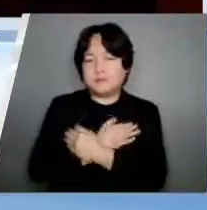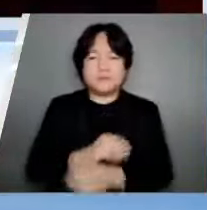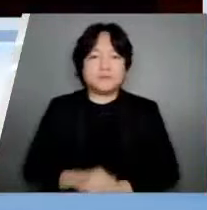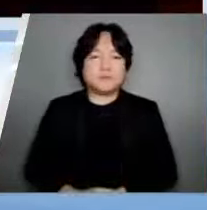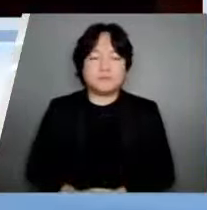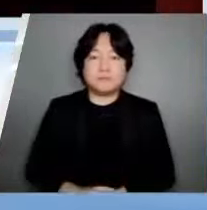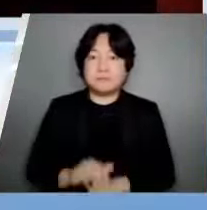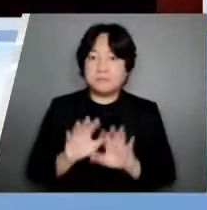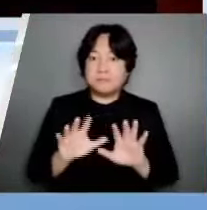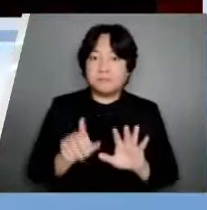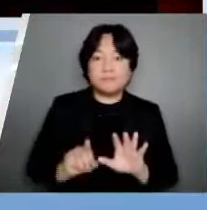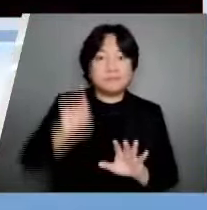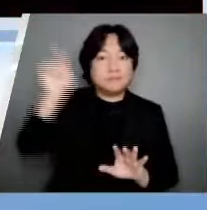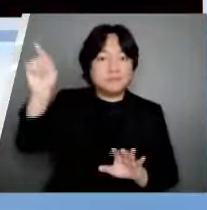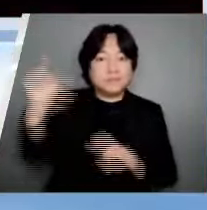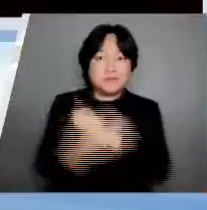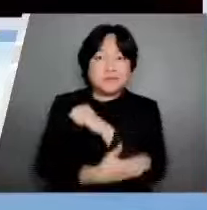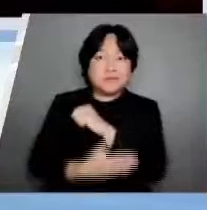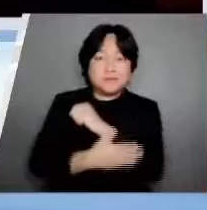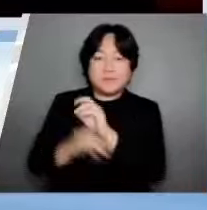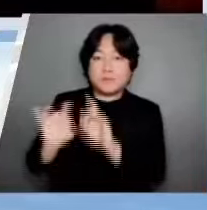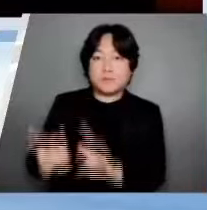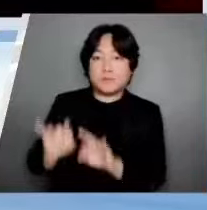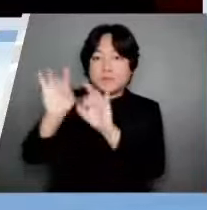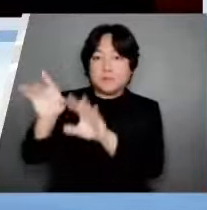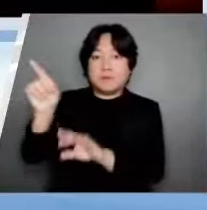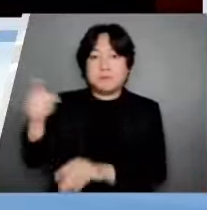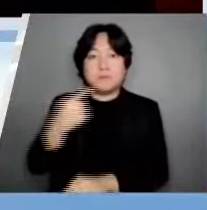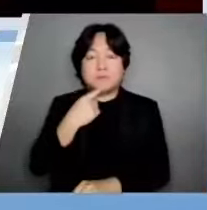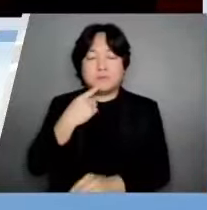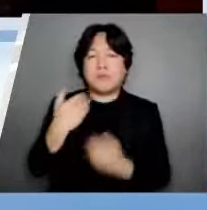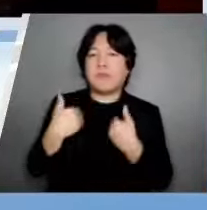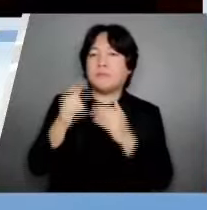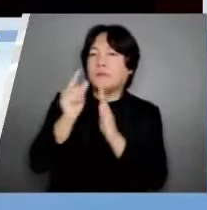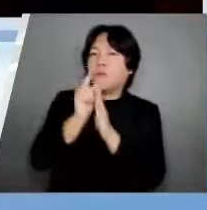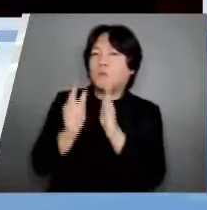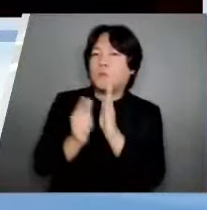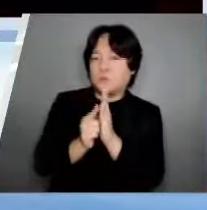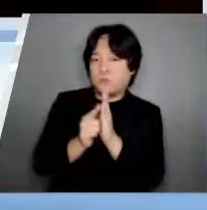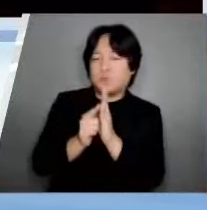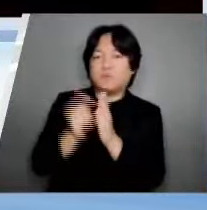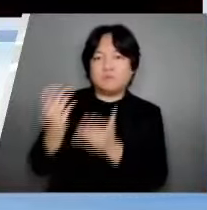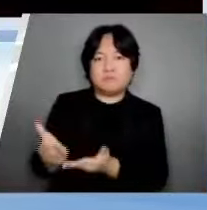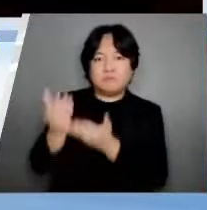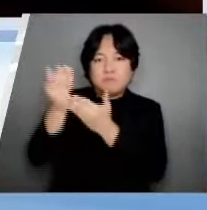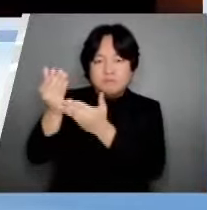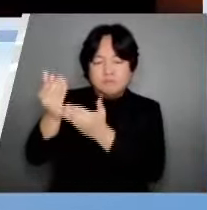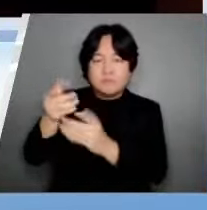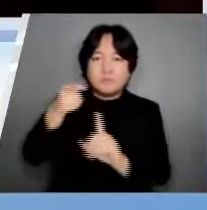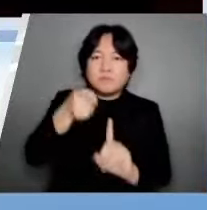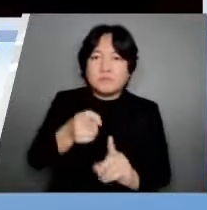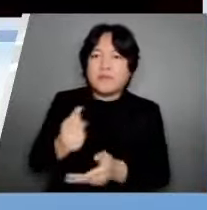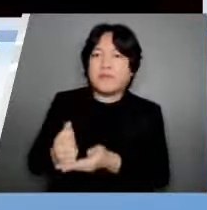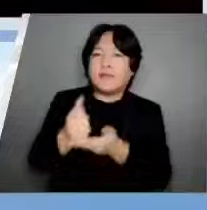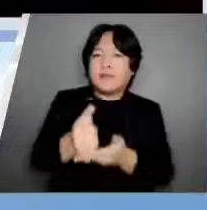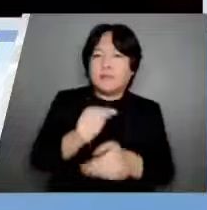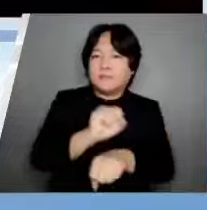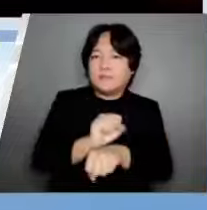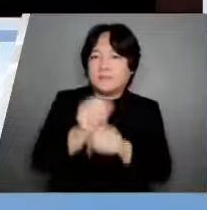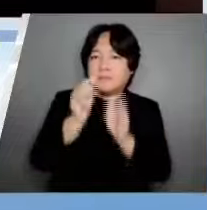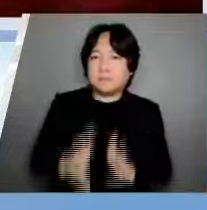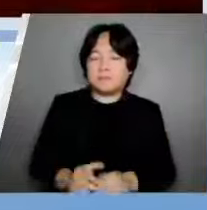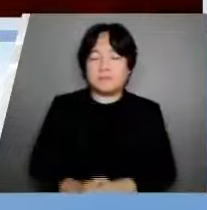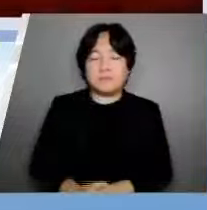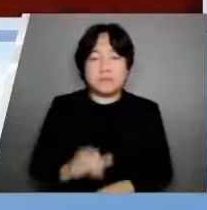Australia, ipinatupad ang right to disconnect law para sa mga manggagawa. Maari nang hindi sumagot sa di makatuwirang mga